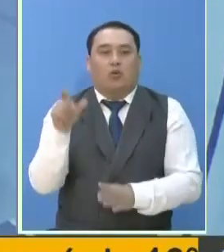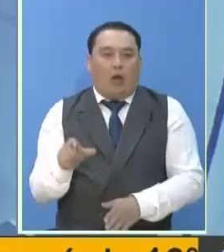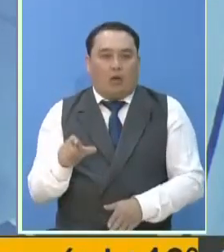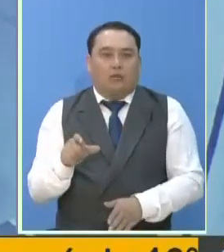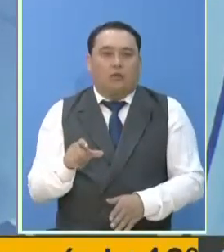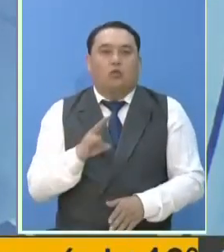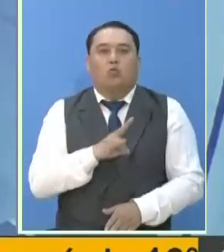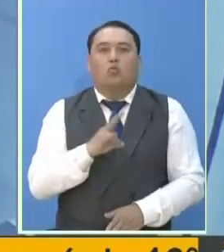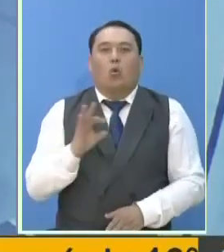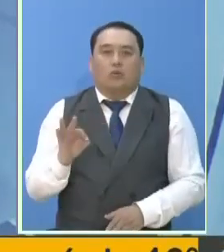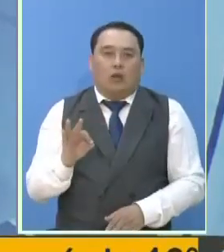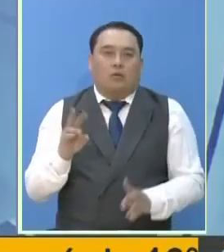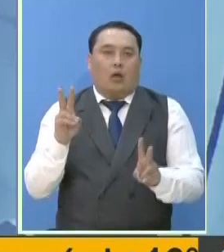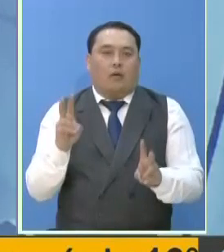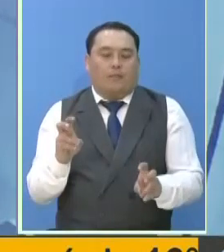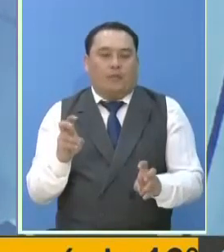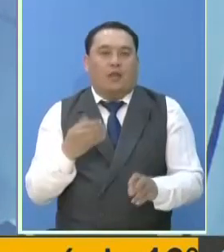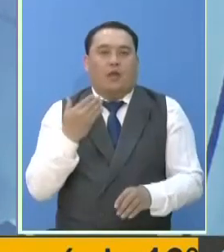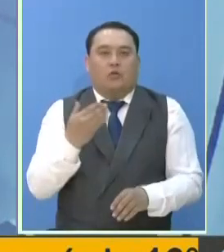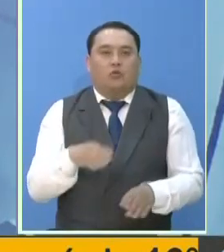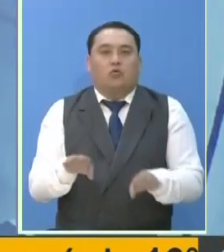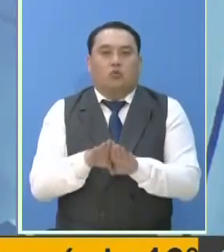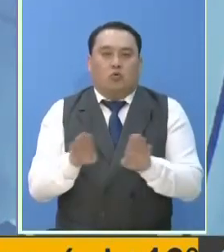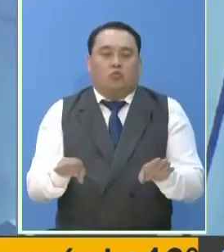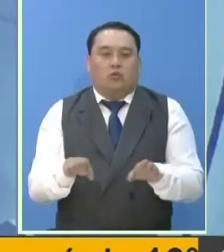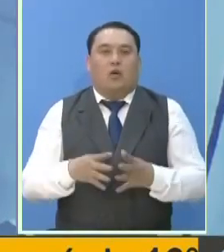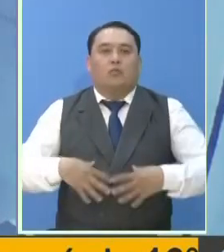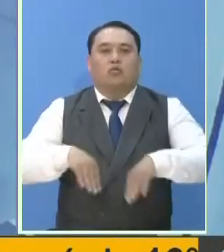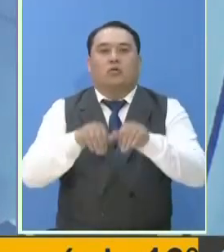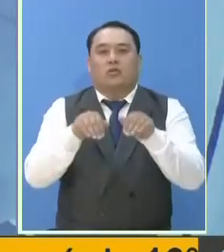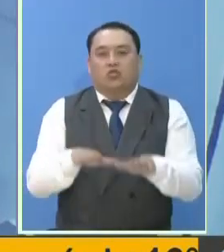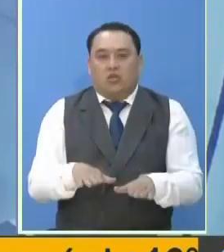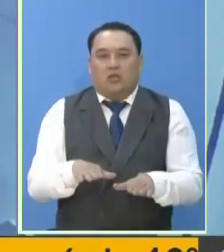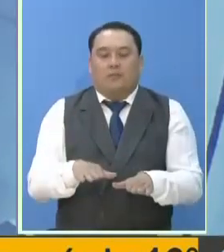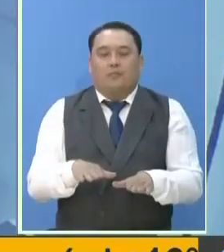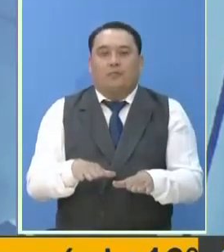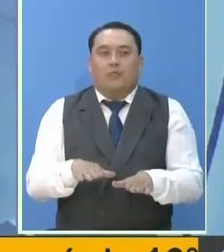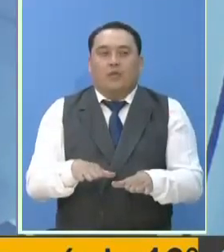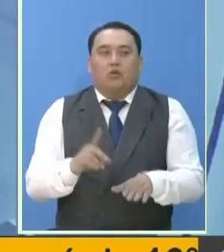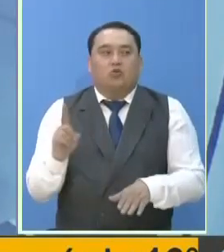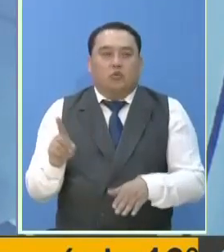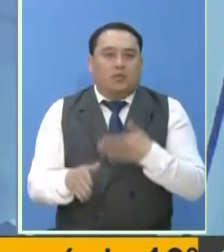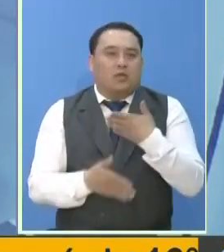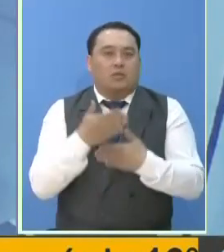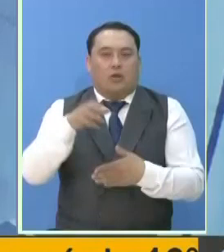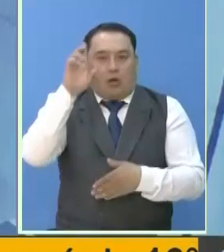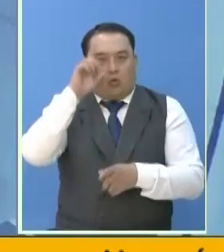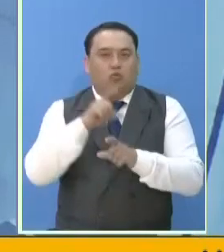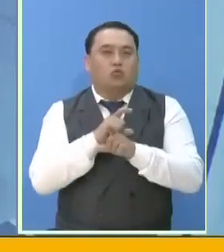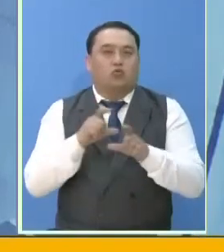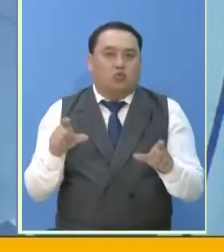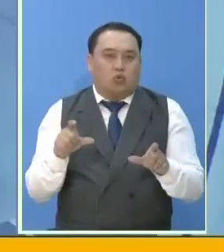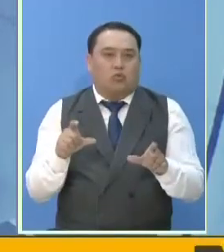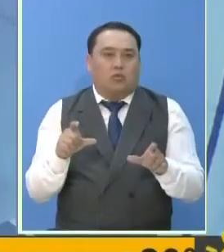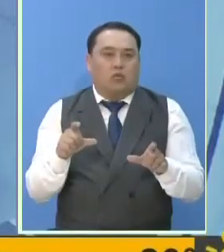с Нур-Отана. В общем, они тоже общественники. И когда решение принимается, чтобы наказывать государственного служащего,